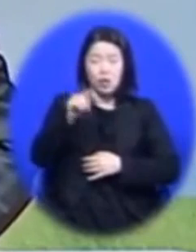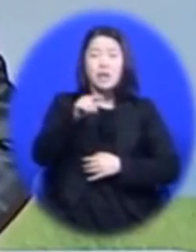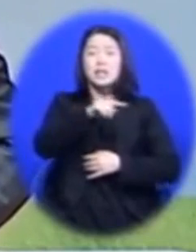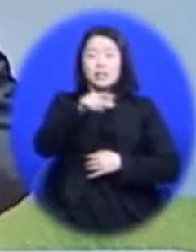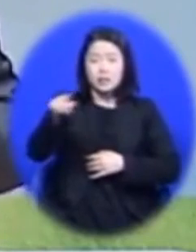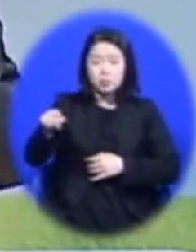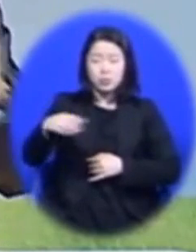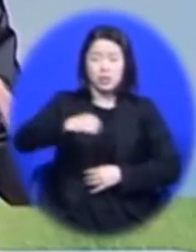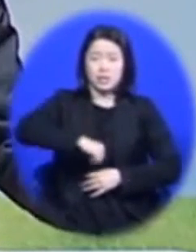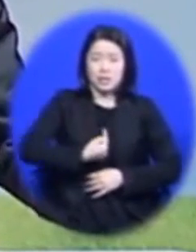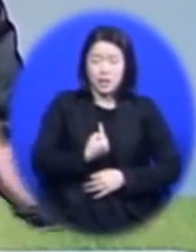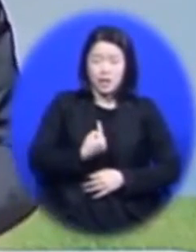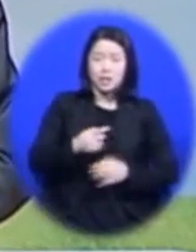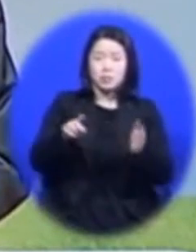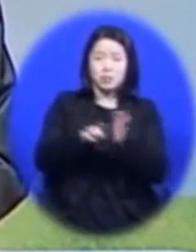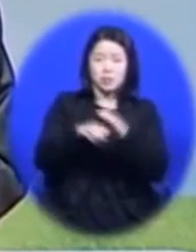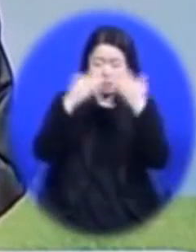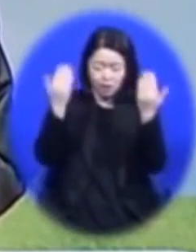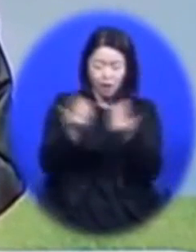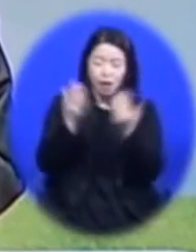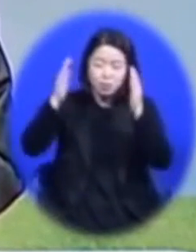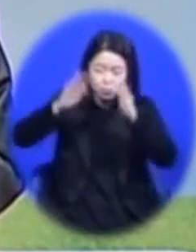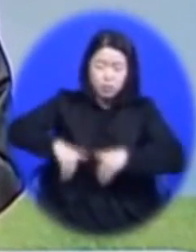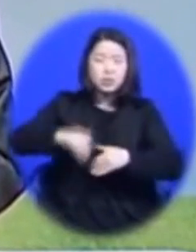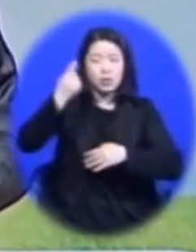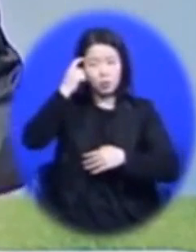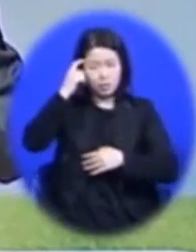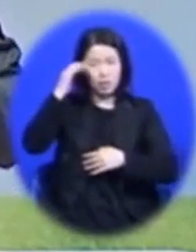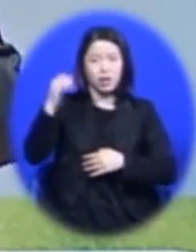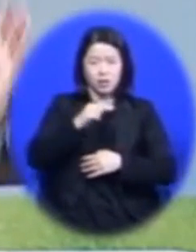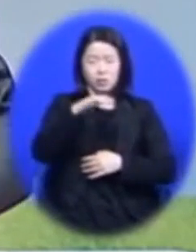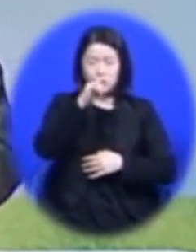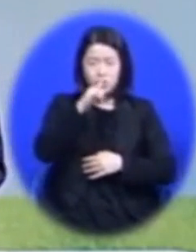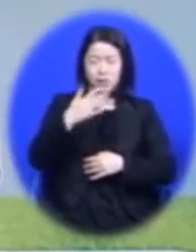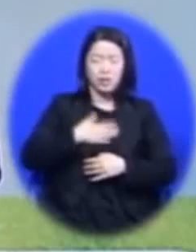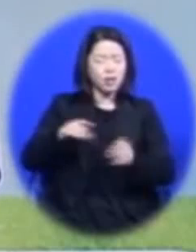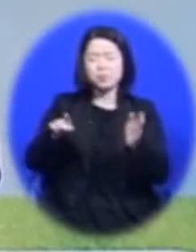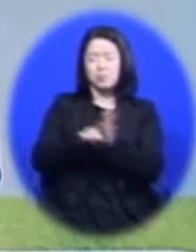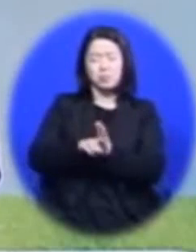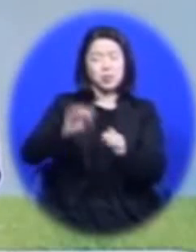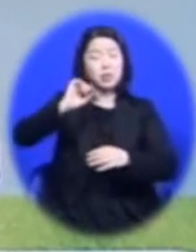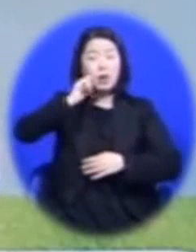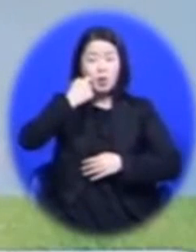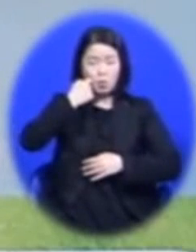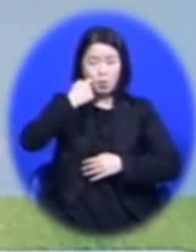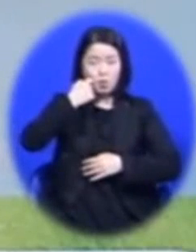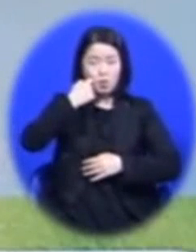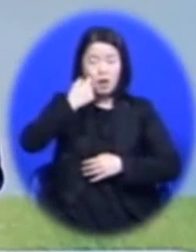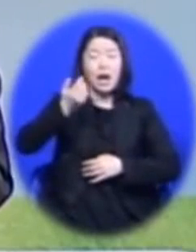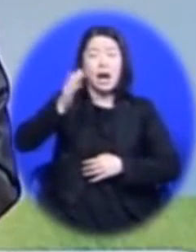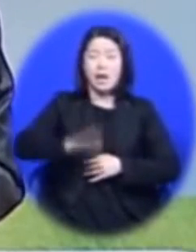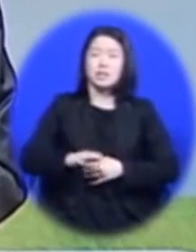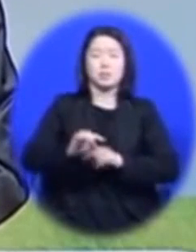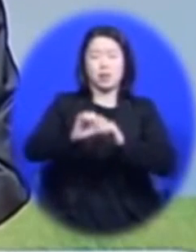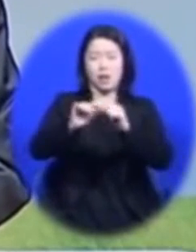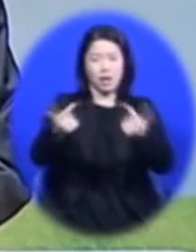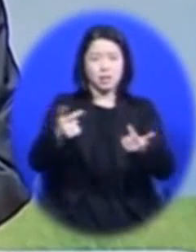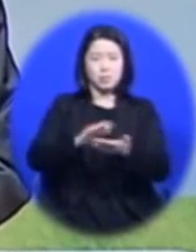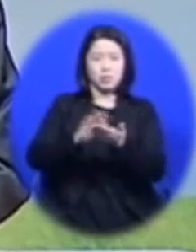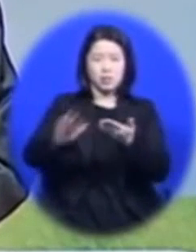그분들은 자기 믿음이 다 무너졌다고 생각할 거예요. 난 이제 믿어지지 않아. 그런데 그렇지